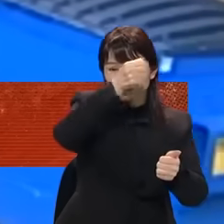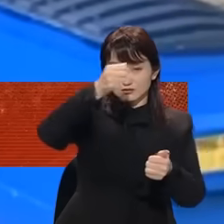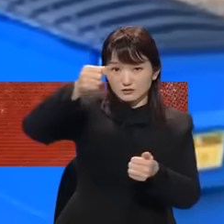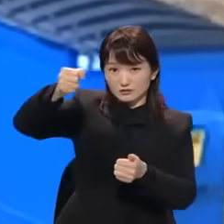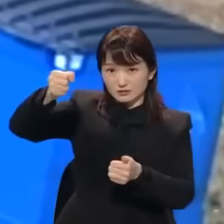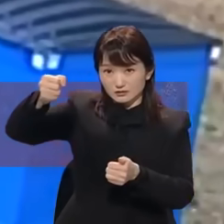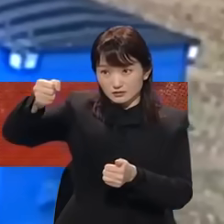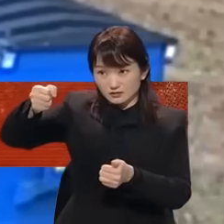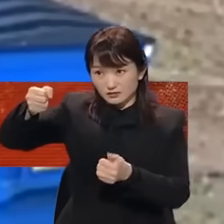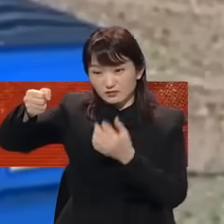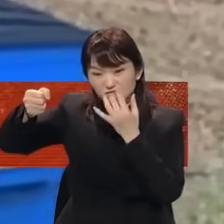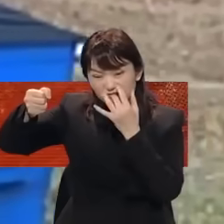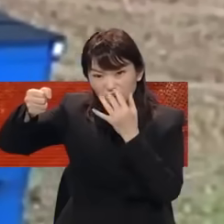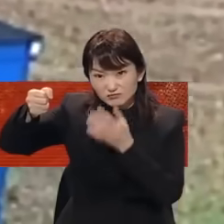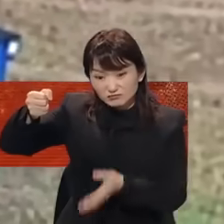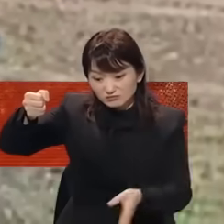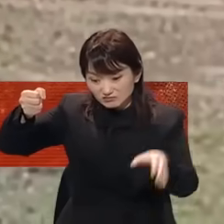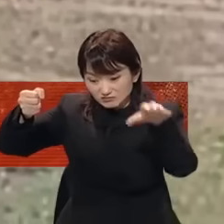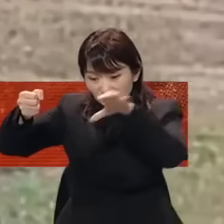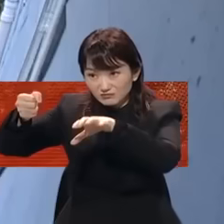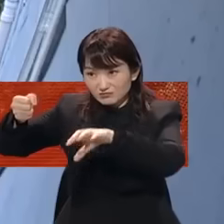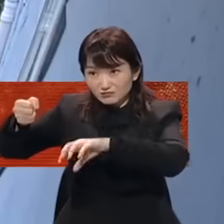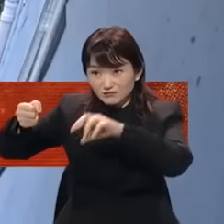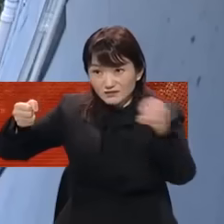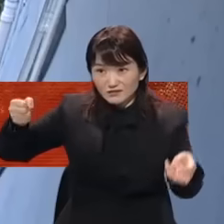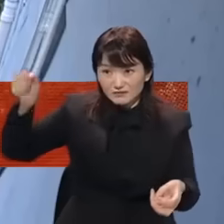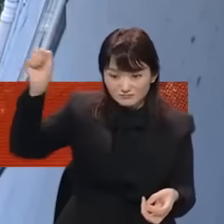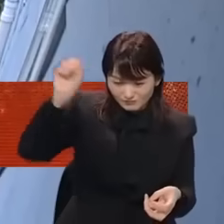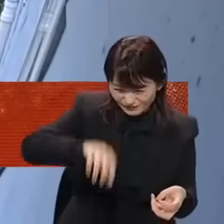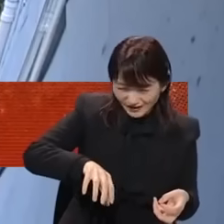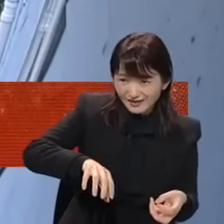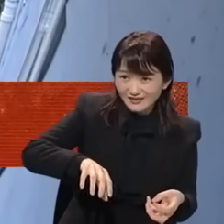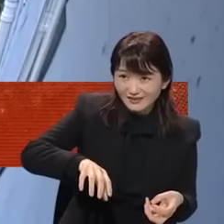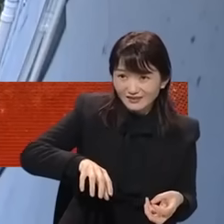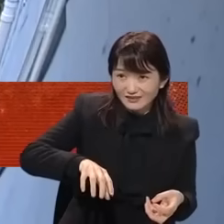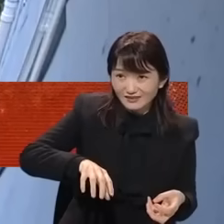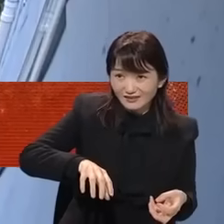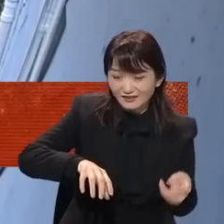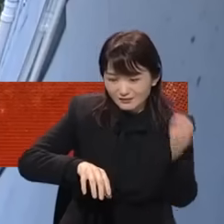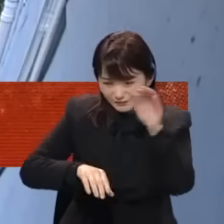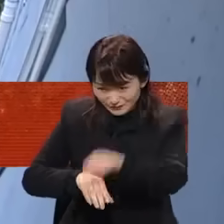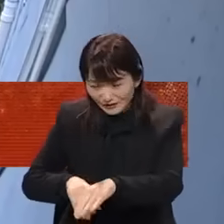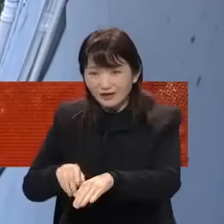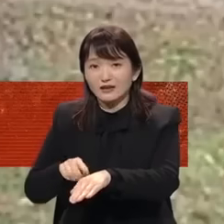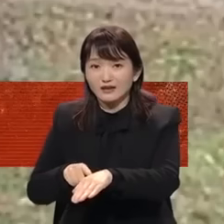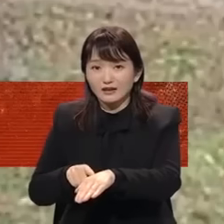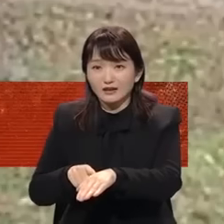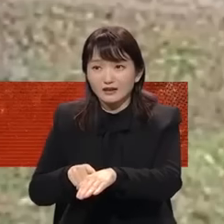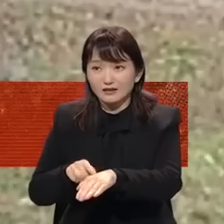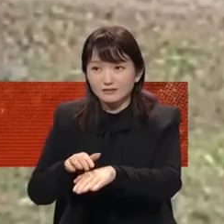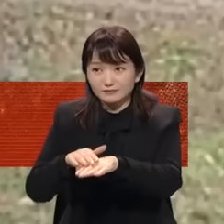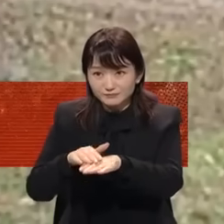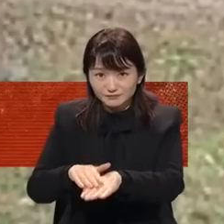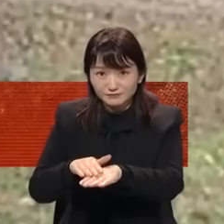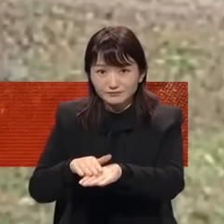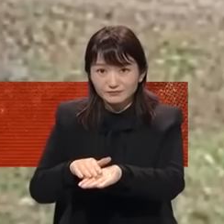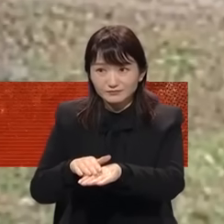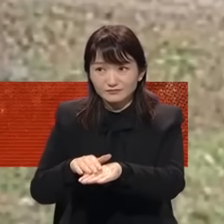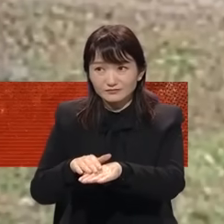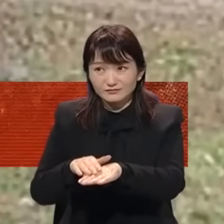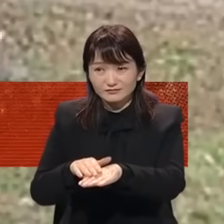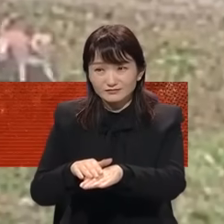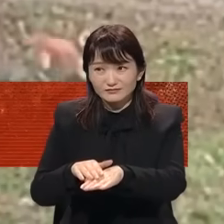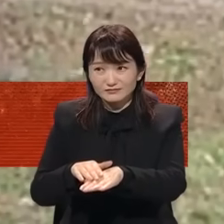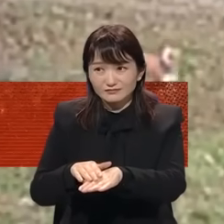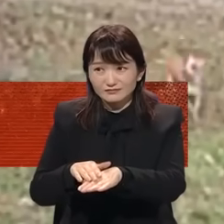대로 코요테를 쓰레기통에 집어넣었습니다. 그리고 혹시라도 튀어나올까 봐 네, 문을 꾹 누릅니다. 아,